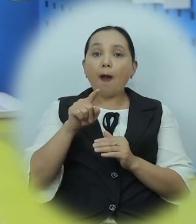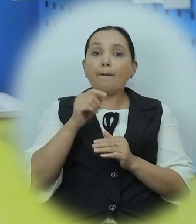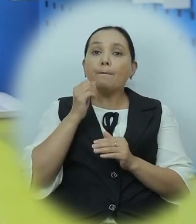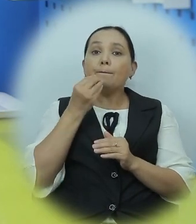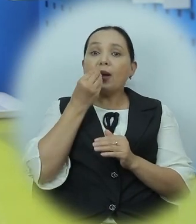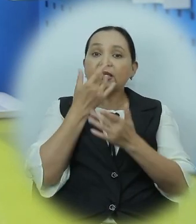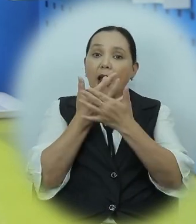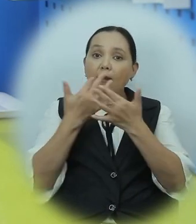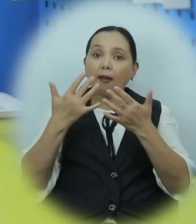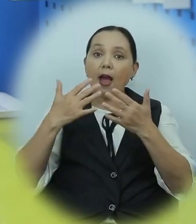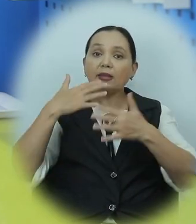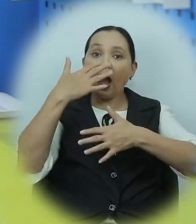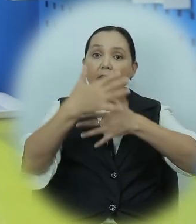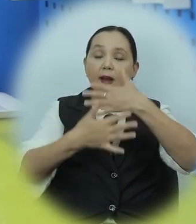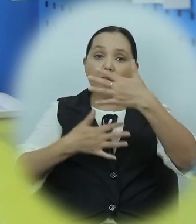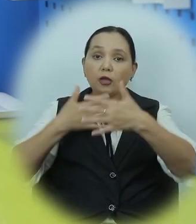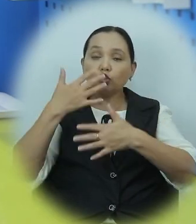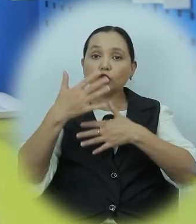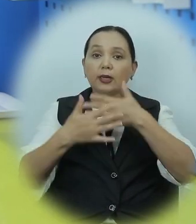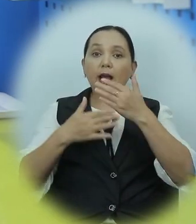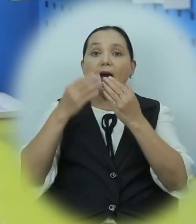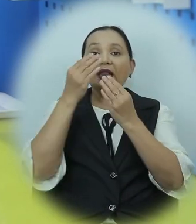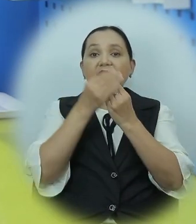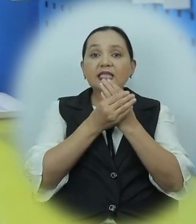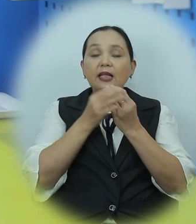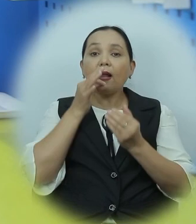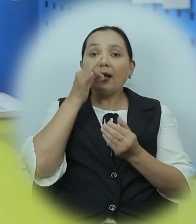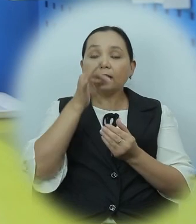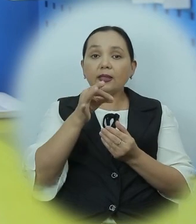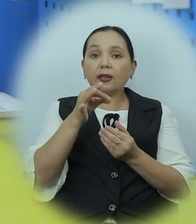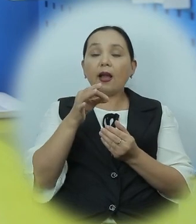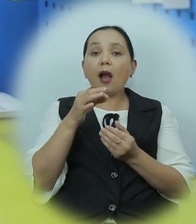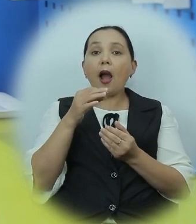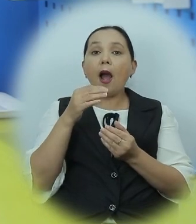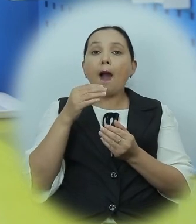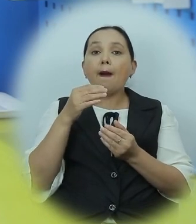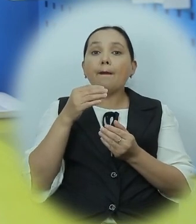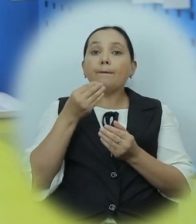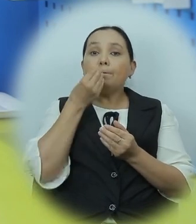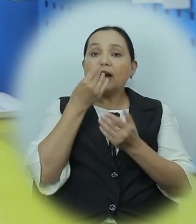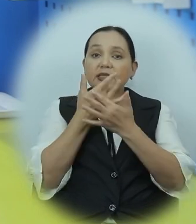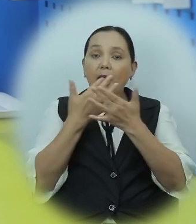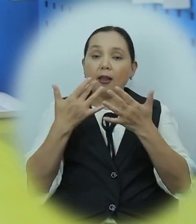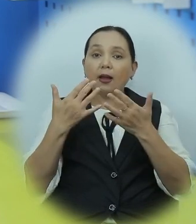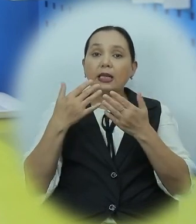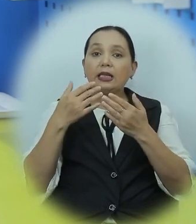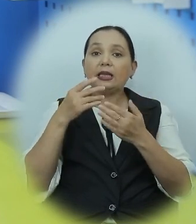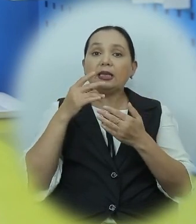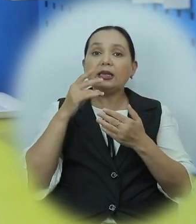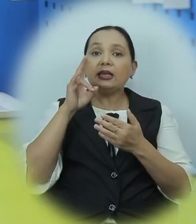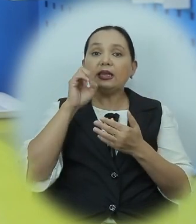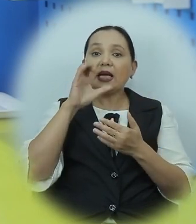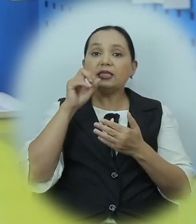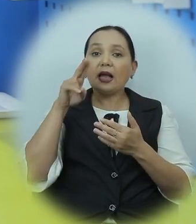Masalliqlarni aralashtirish nasatkalar deyiladi. Ya'ni masalliqni nasatkasi u